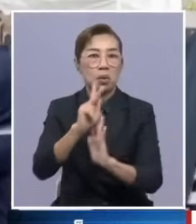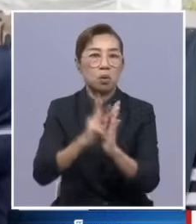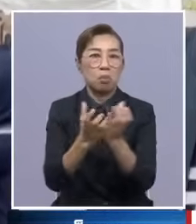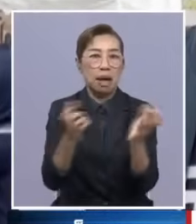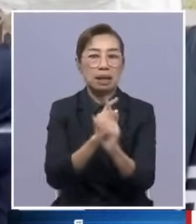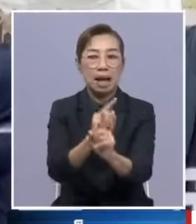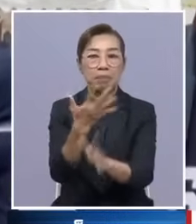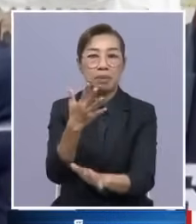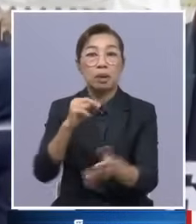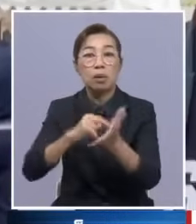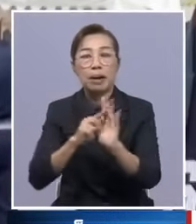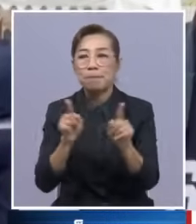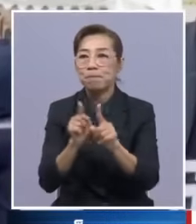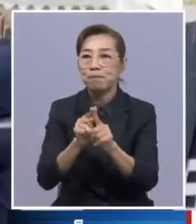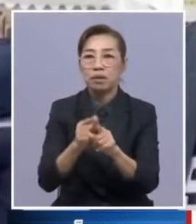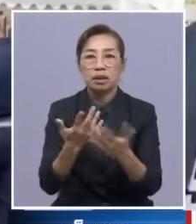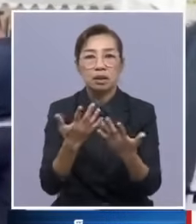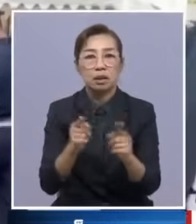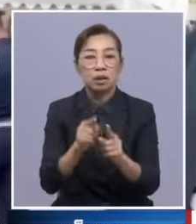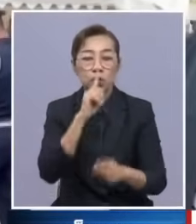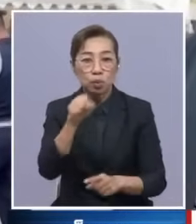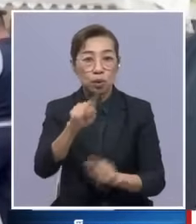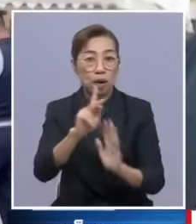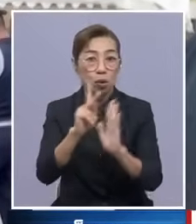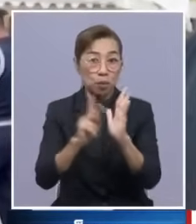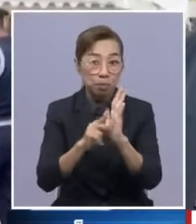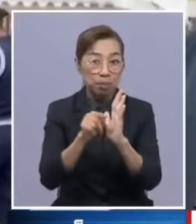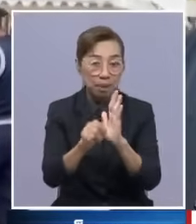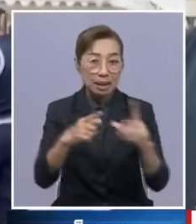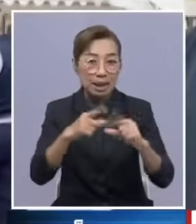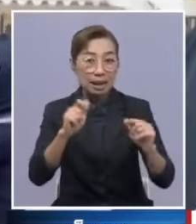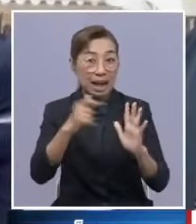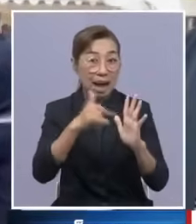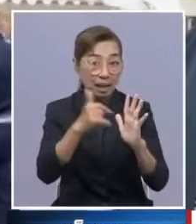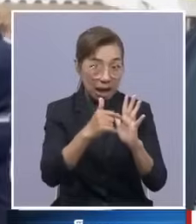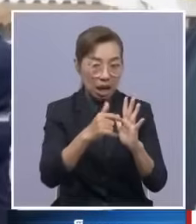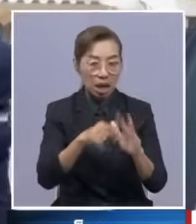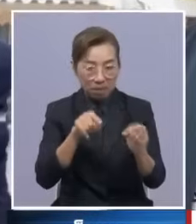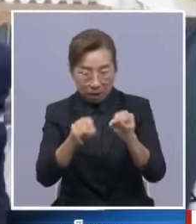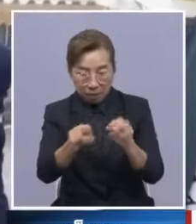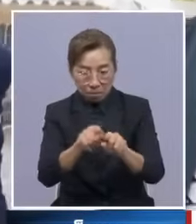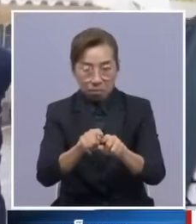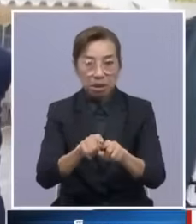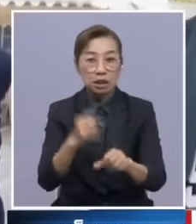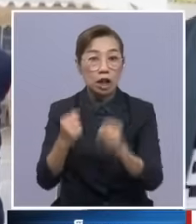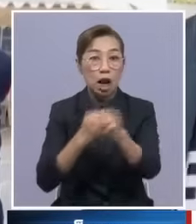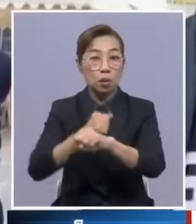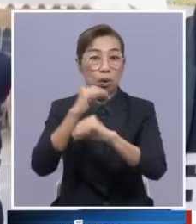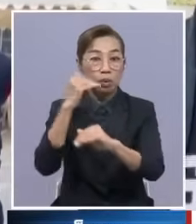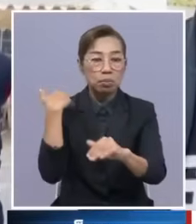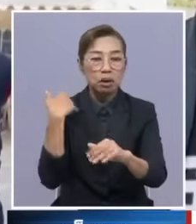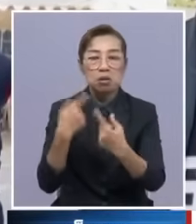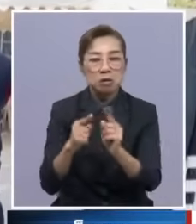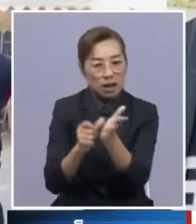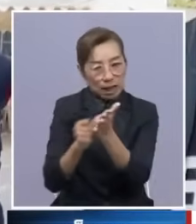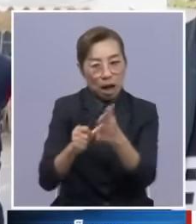มันหมายถึงบางเรื่องเนี่ยอย่างเช่นคุณไปแก้กฎหมายในคดีอาญาบางประเภทให้ไม่มีอายุความแล้วยังให้ศาล